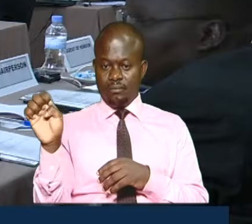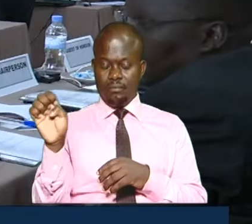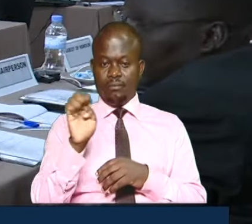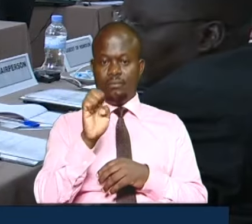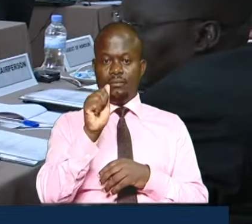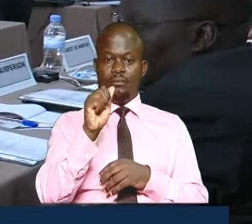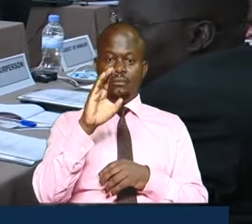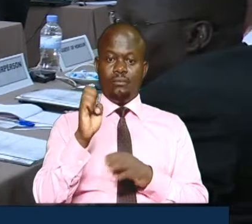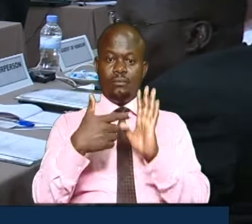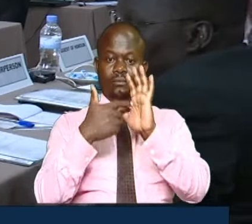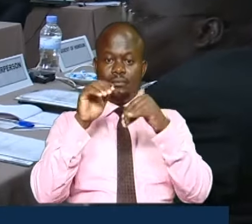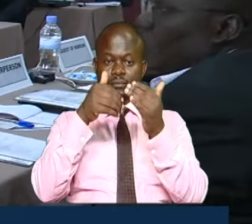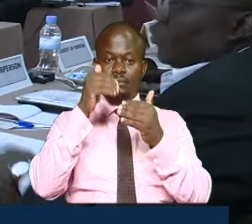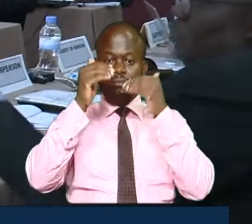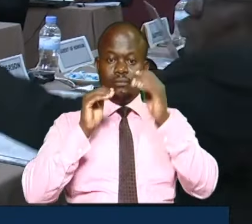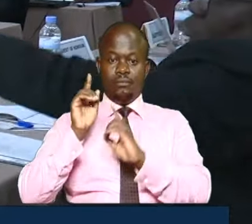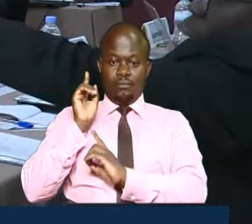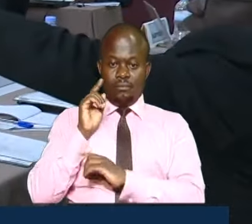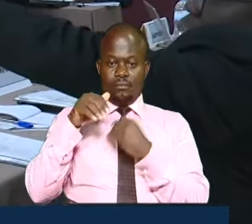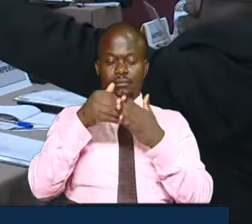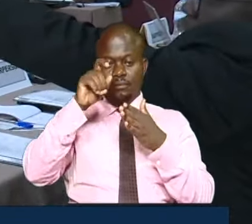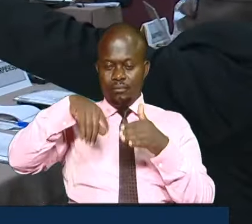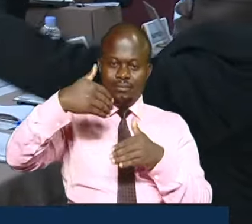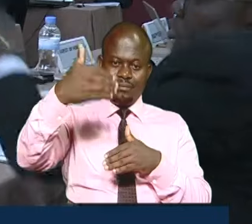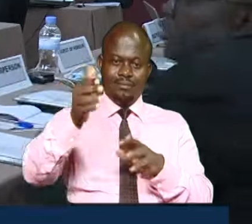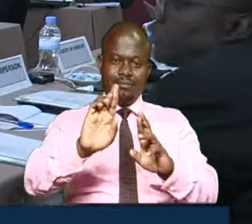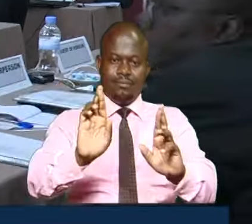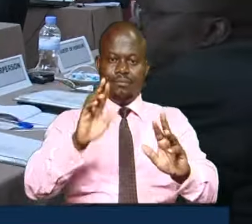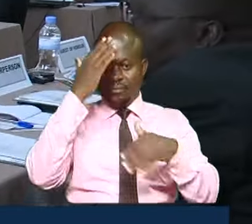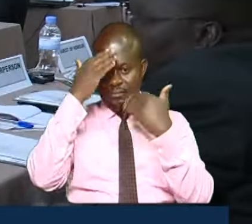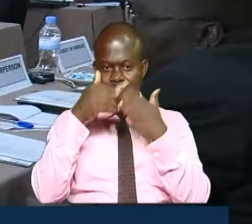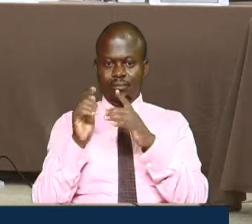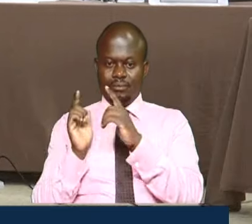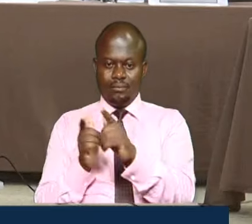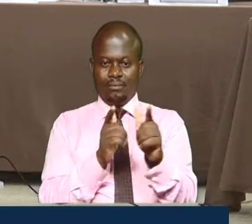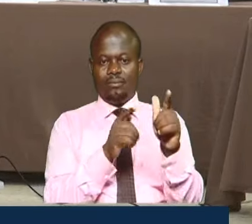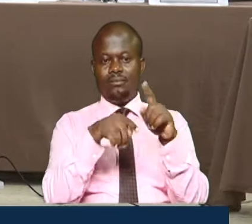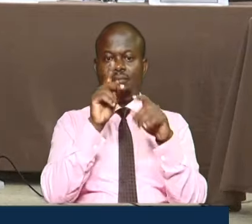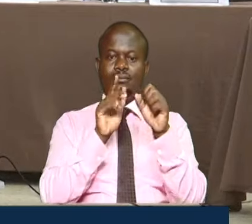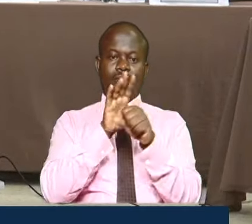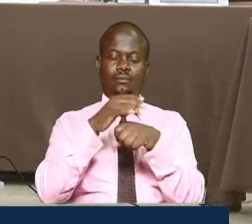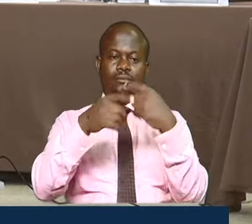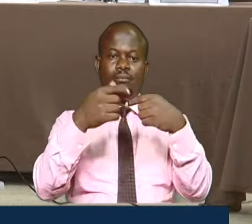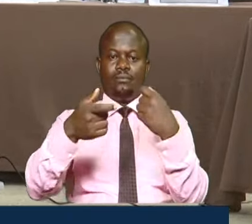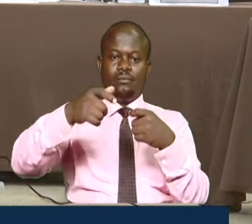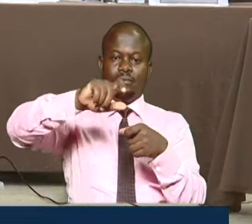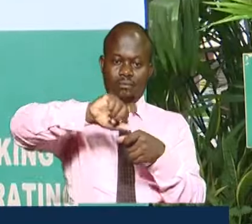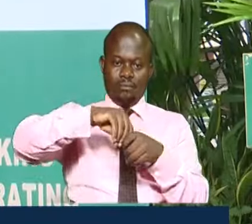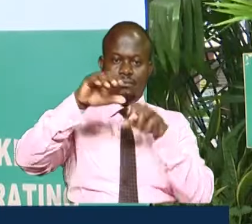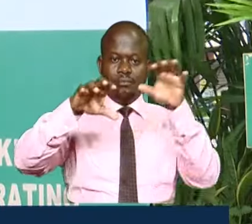EAC agaragaza ko urwego rw'umutekano rukwiye guhora rwiteguye kubera ibitero by'iterabwoba bikomeje kwiyongera hirya no